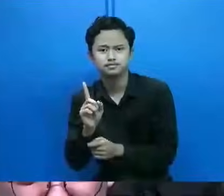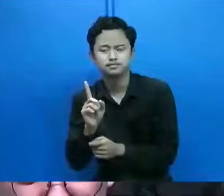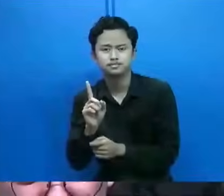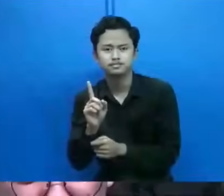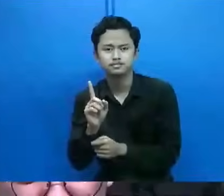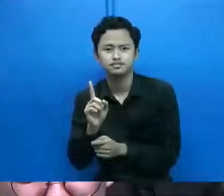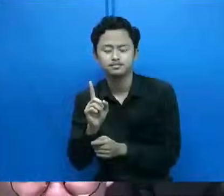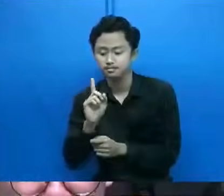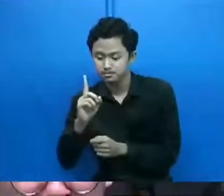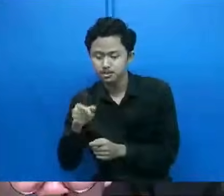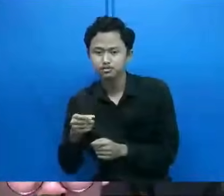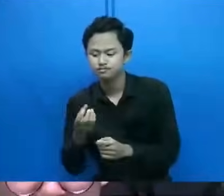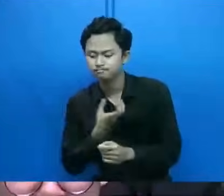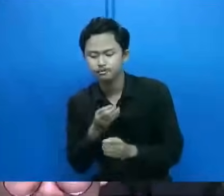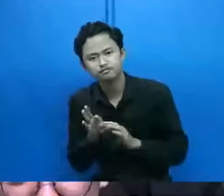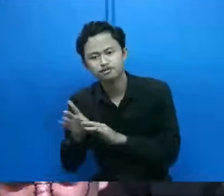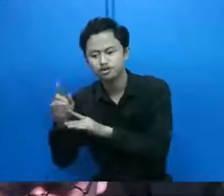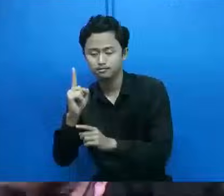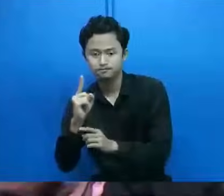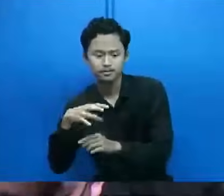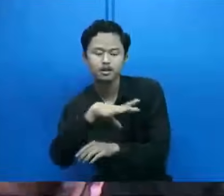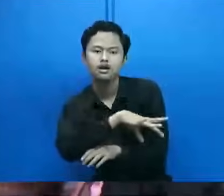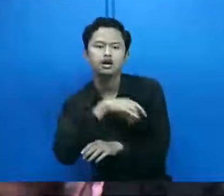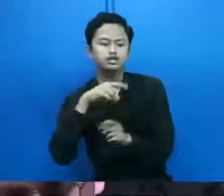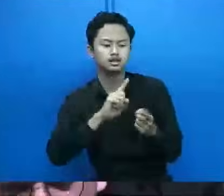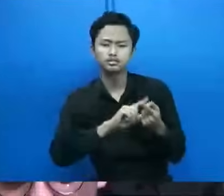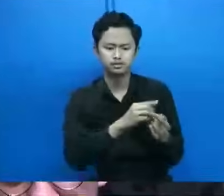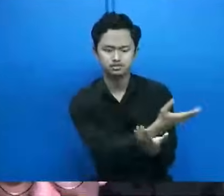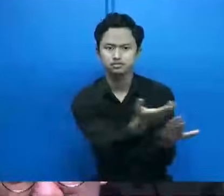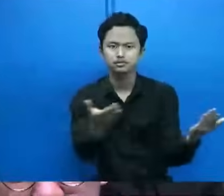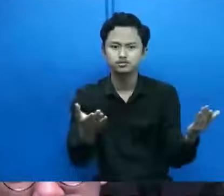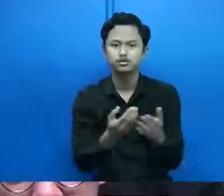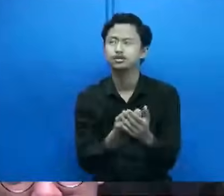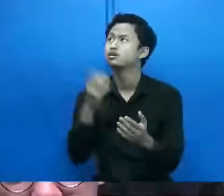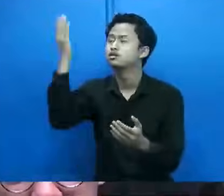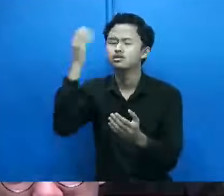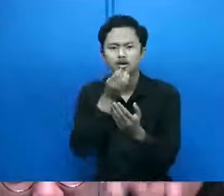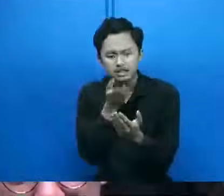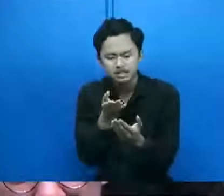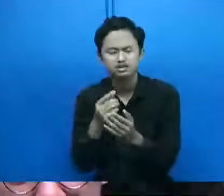Bisa mengajak kawannya ke surga maka perkenankan ya Allah. Perkenankan ya Rabbul Alamin.